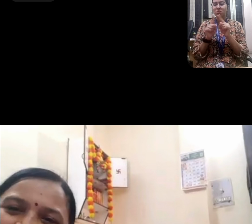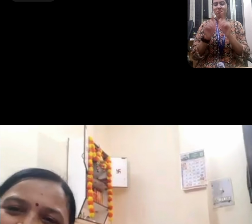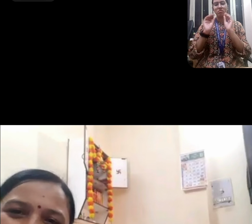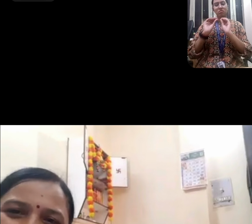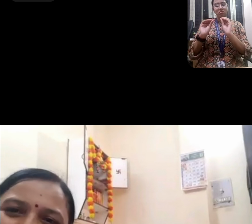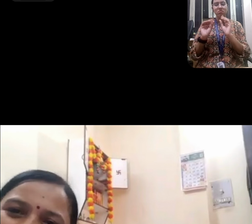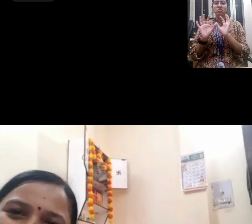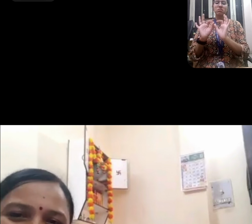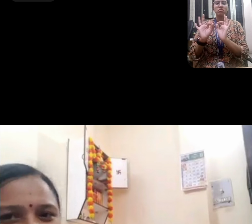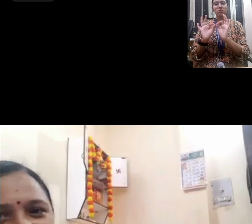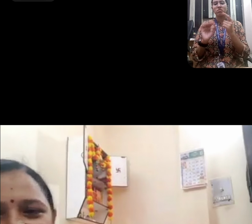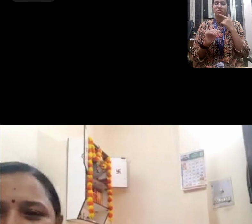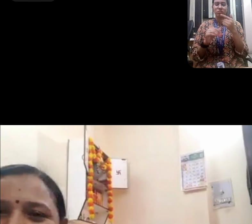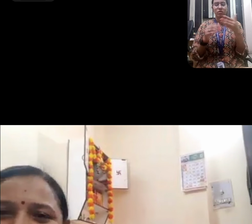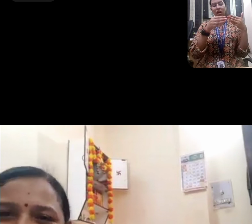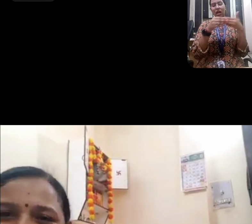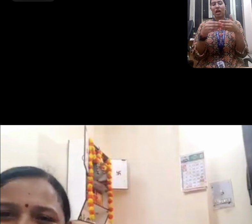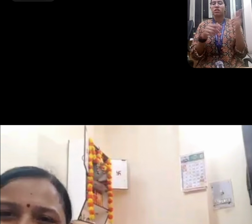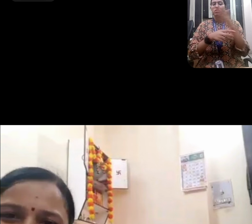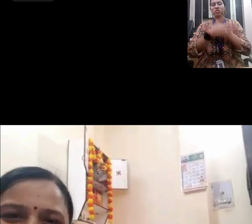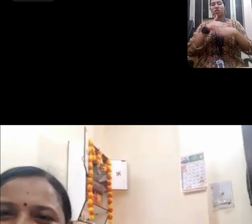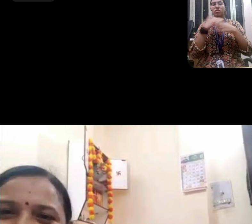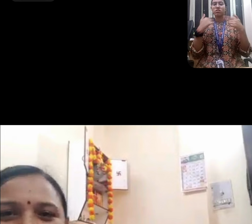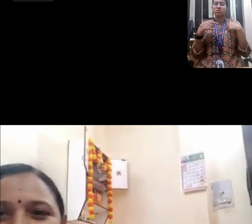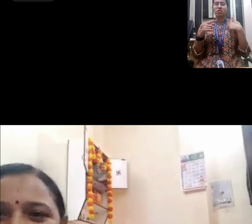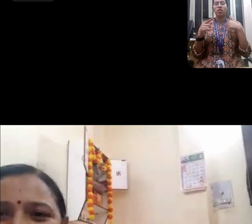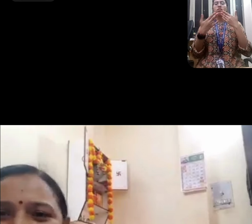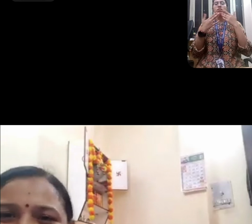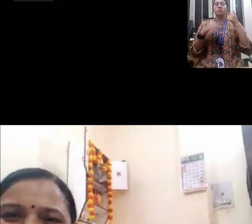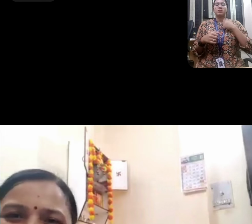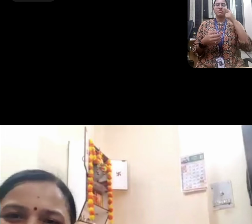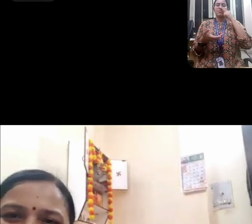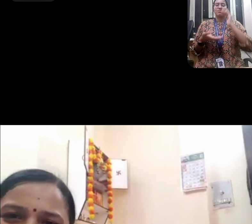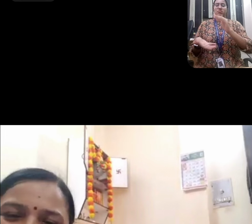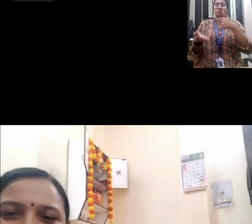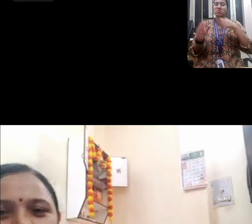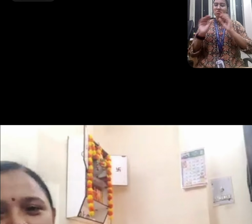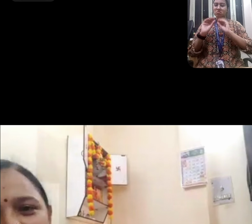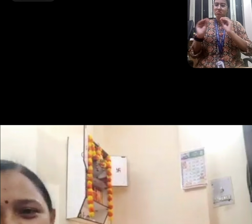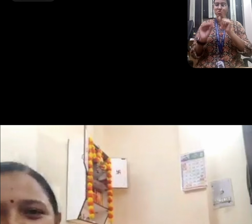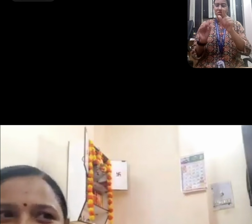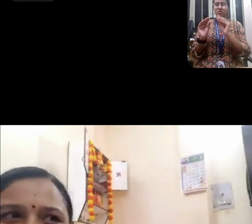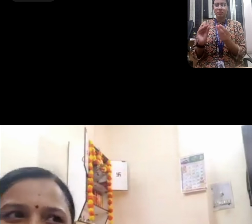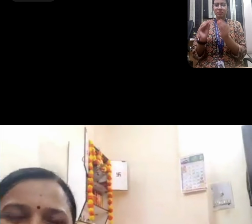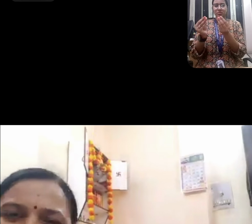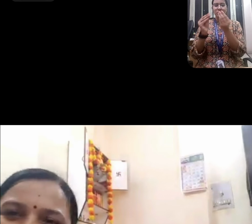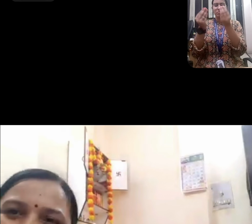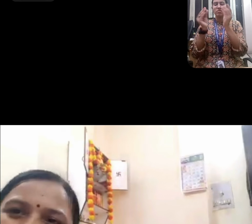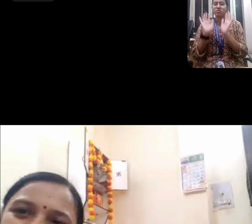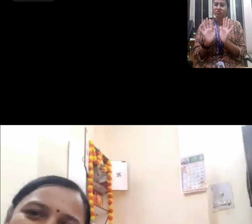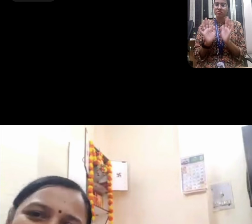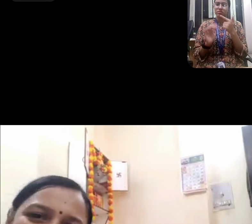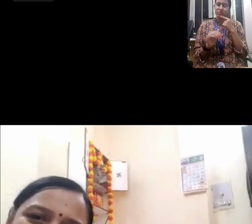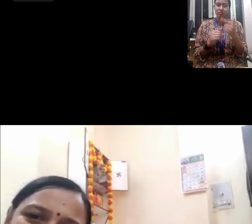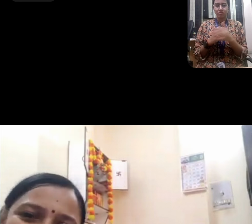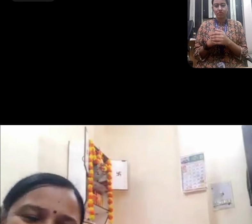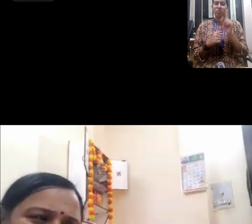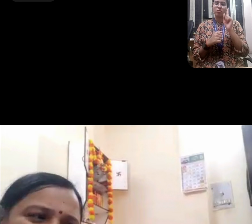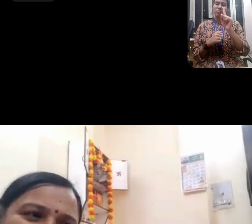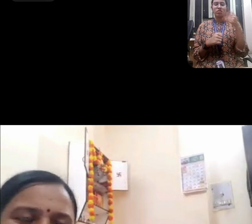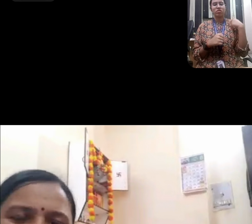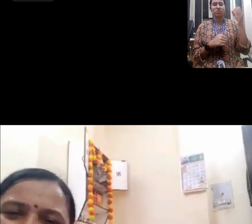सही है, पर एक अच्छा गाइडलाइन मिलने से ना सर बहुत हेल्प हो रही है। ध्रुवी में इम्प्रूवमेंट भी बहुत अच्छा हो रहा है, और मैं सबको एक ही